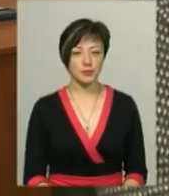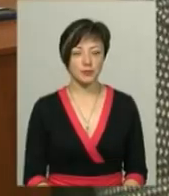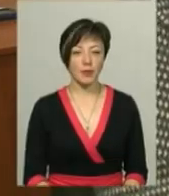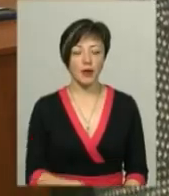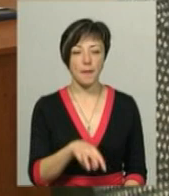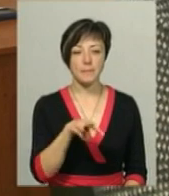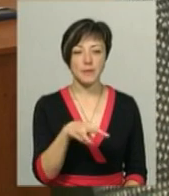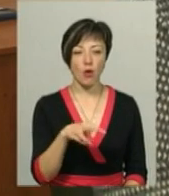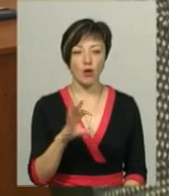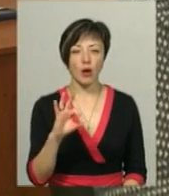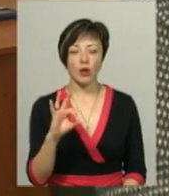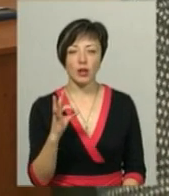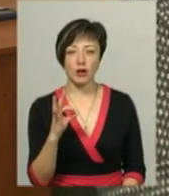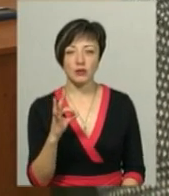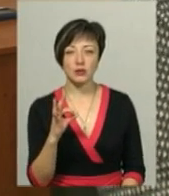Микола Олегович